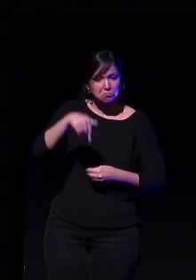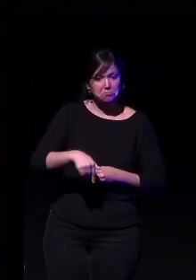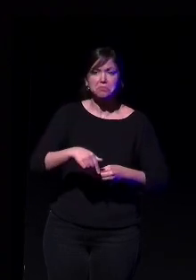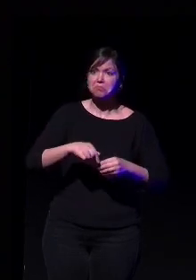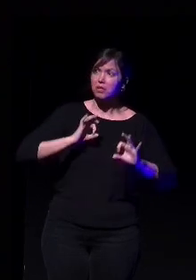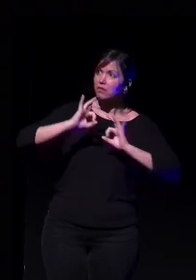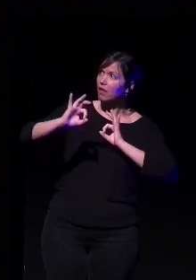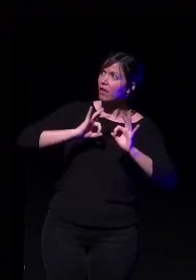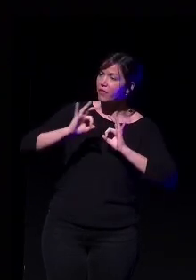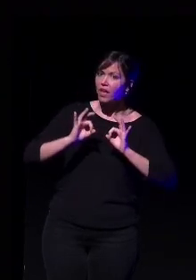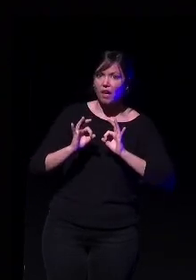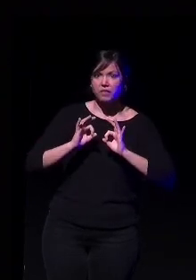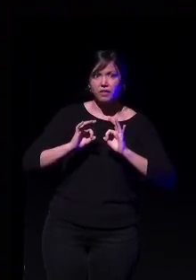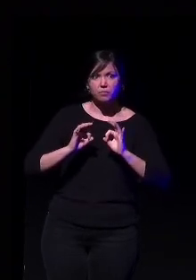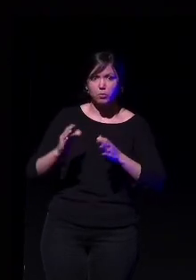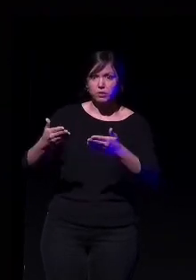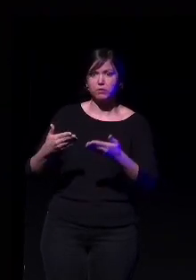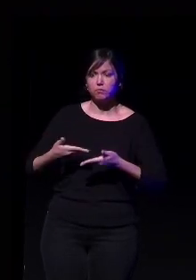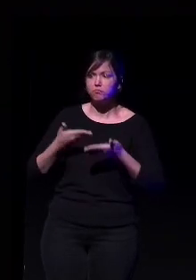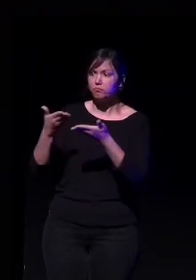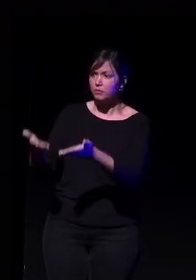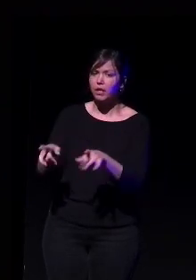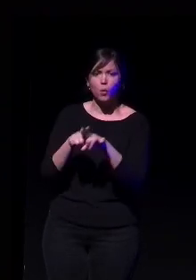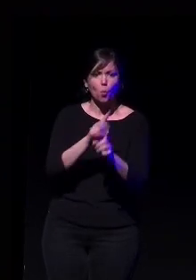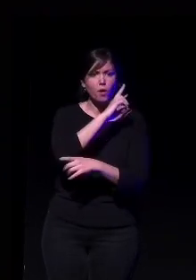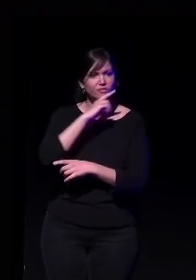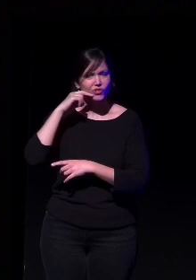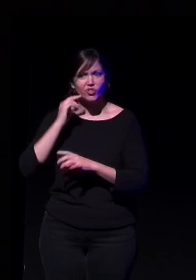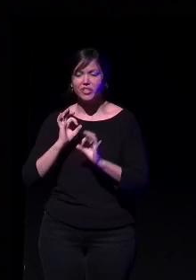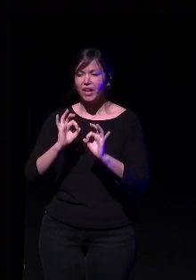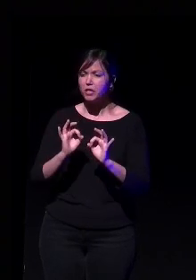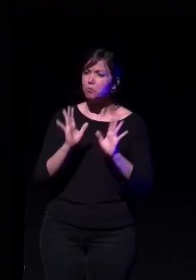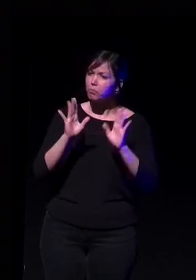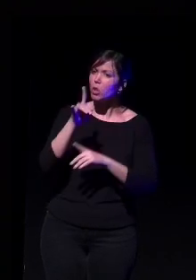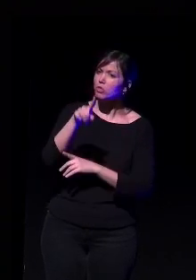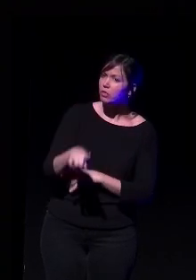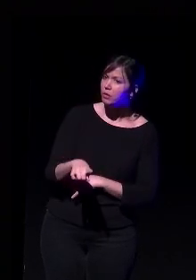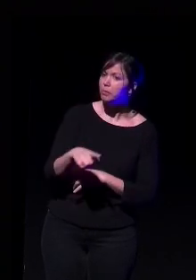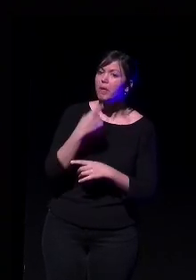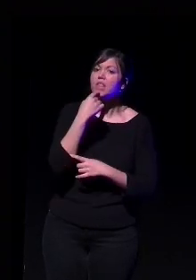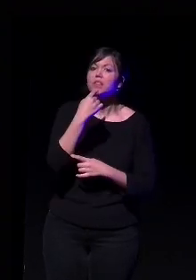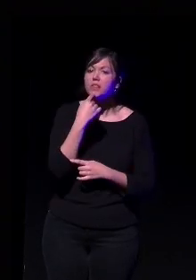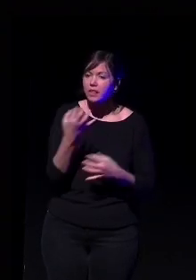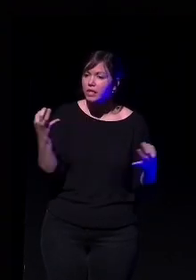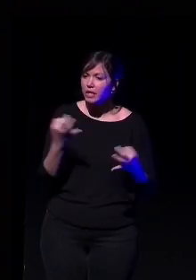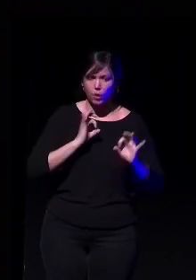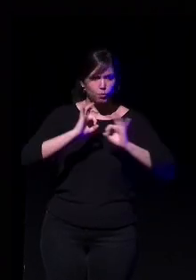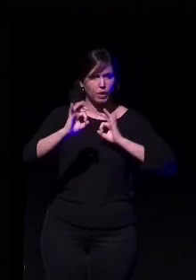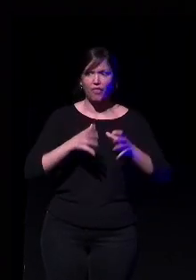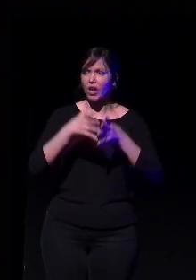teatre. Figueres, aquest teatre és una joia, però en tot cas també val a dir que és un teatre gran, no?